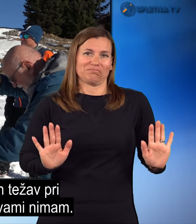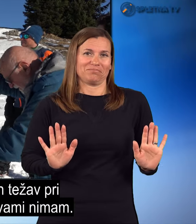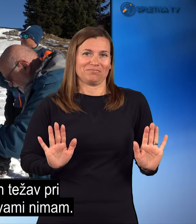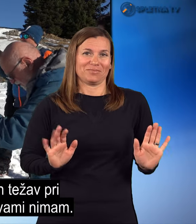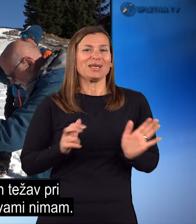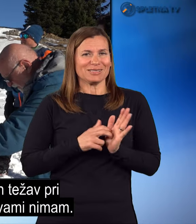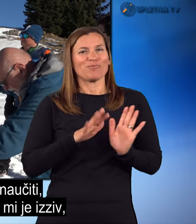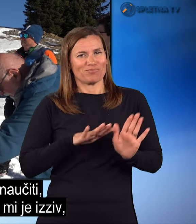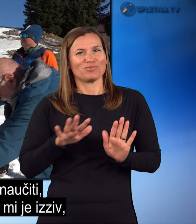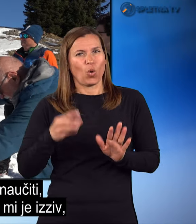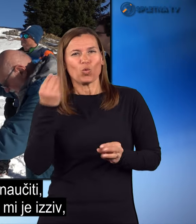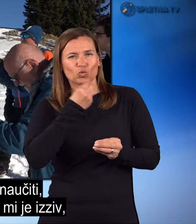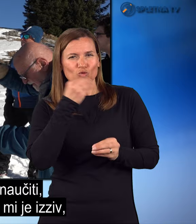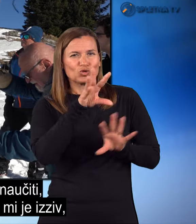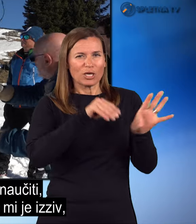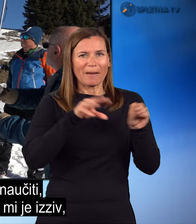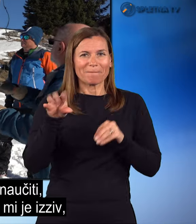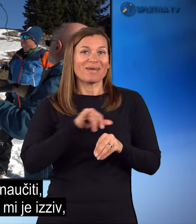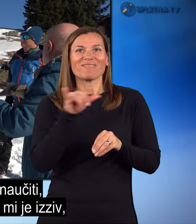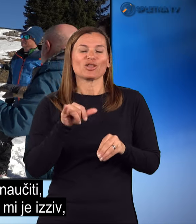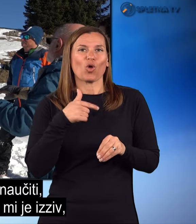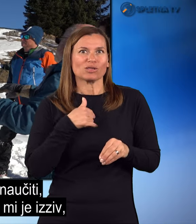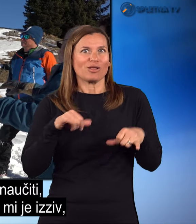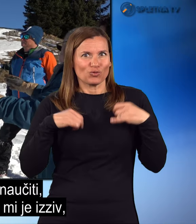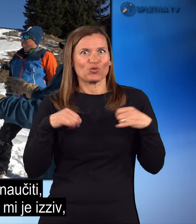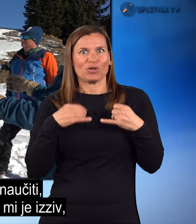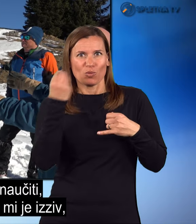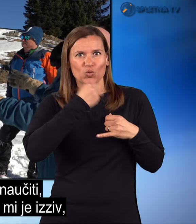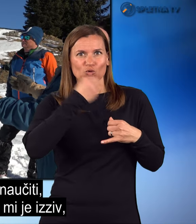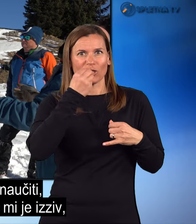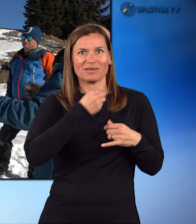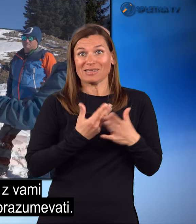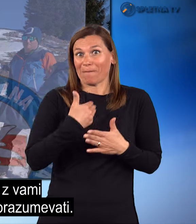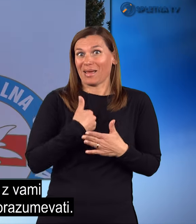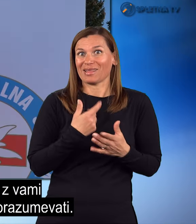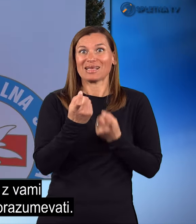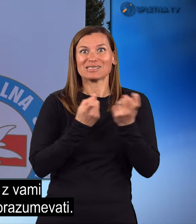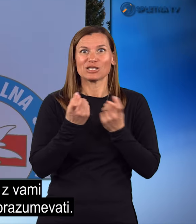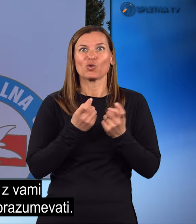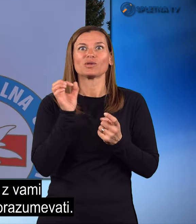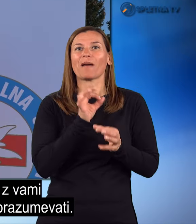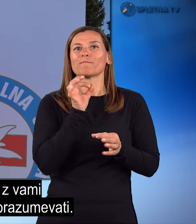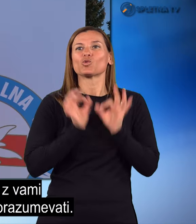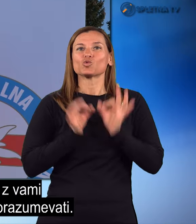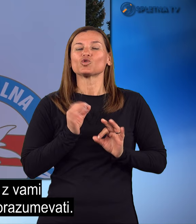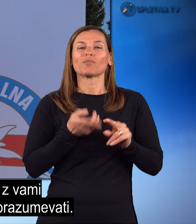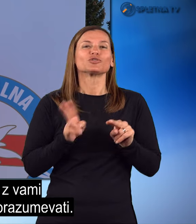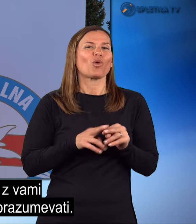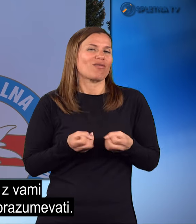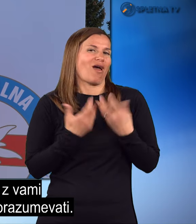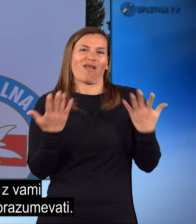komunikaciji nimam, se še učim, vedno se skušam naučiti, mi je tudi izziv, da skušam z vami čim bolj